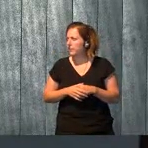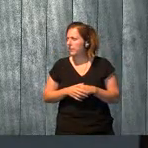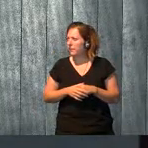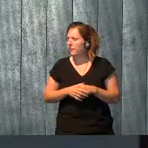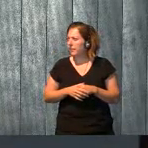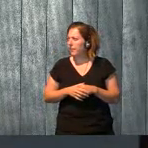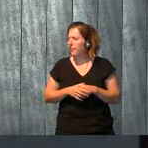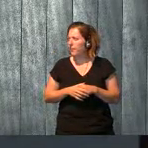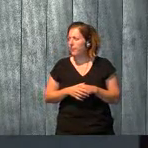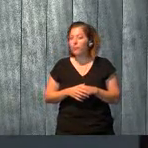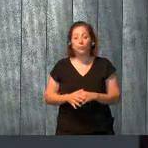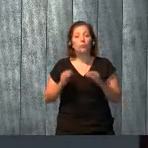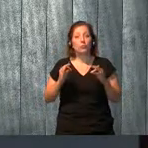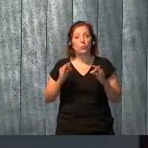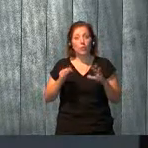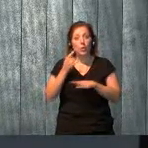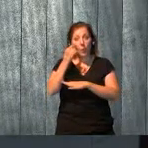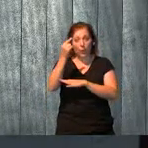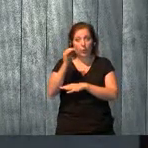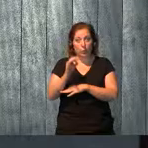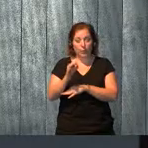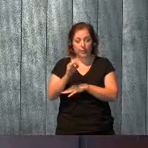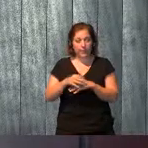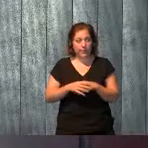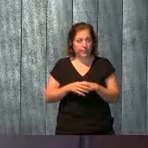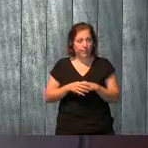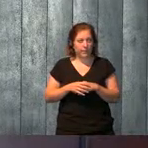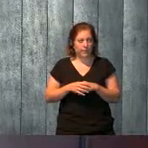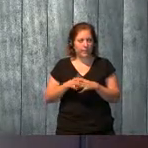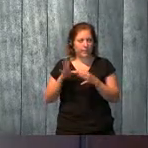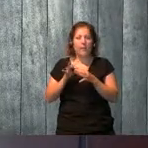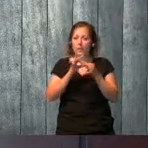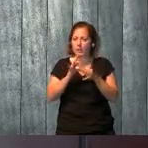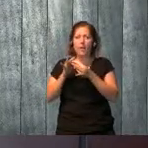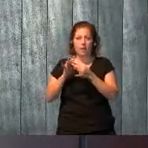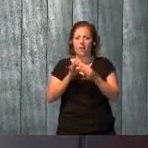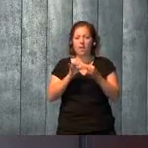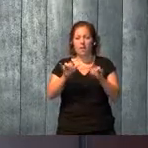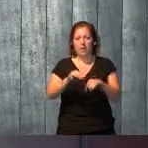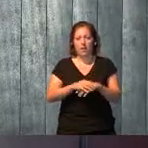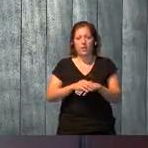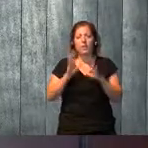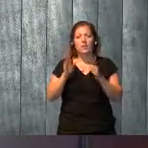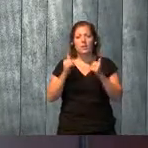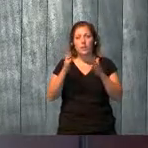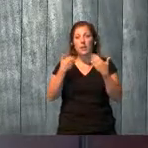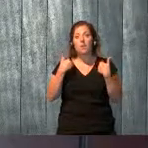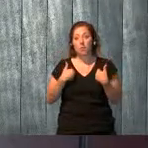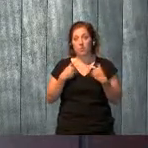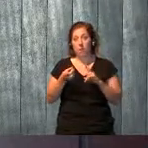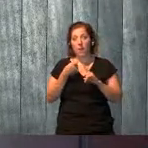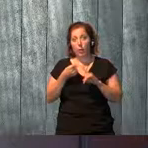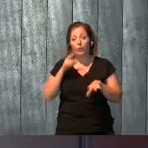Sí, yo creo que definitivamente hay un vínculo. Y por eso para mí es fundamental que el tema